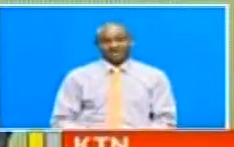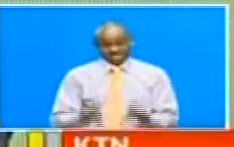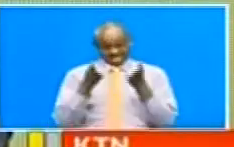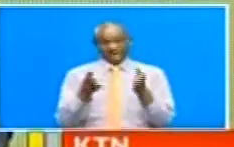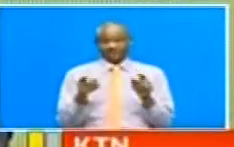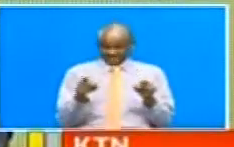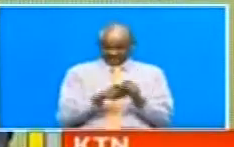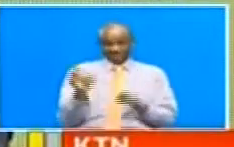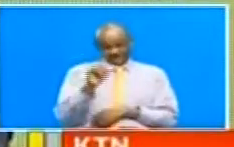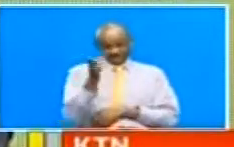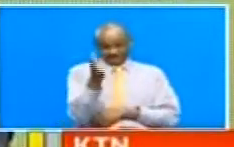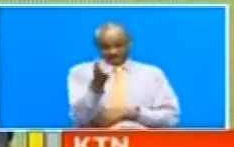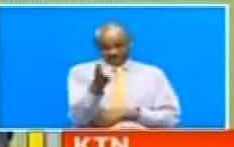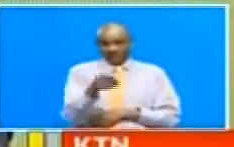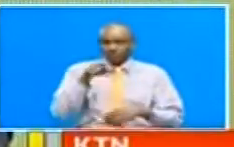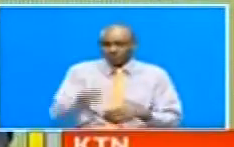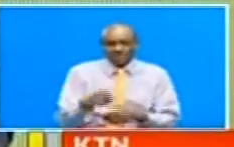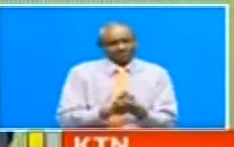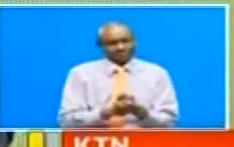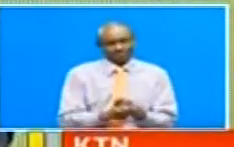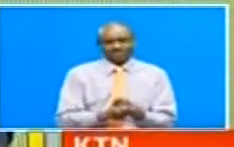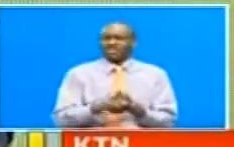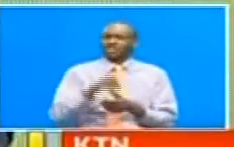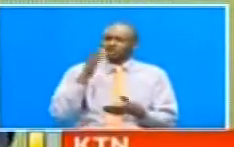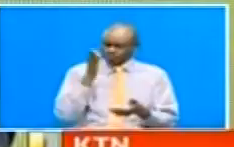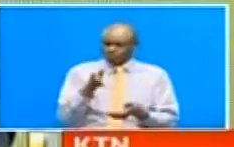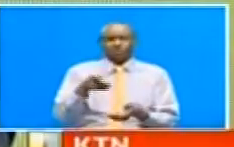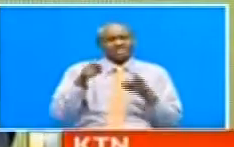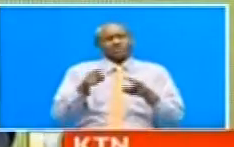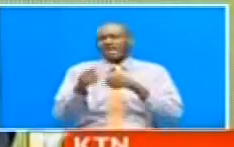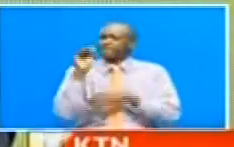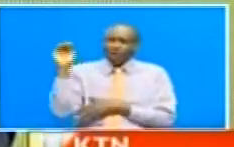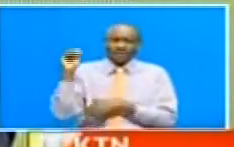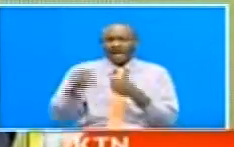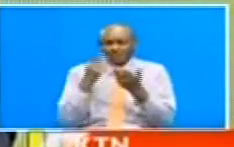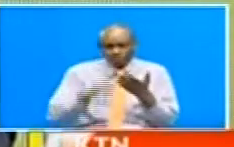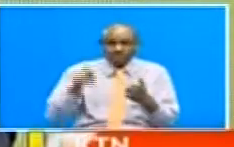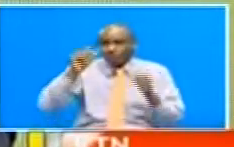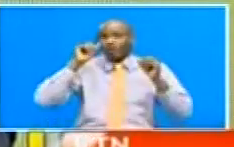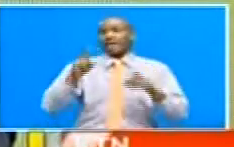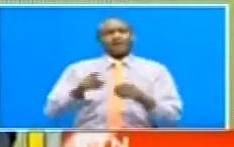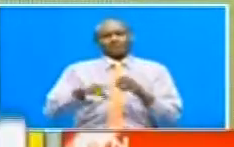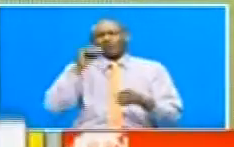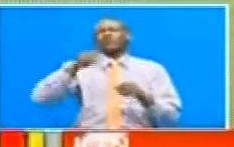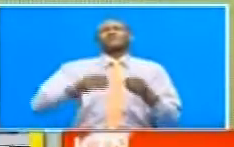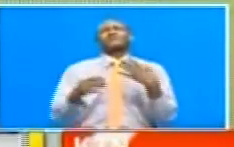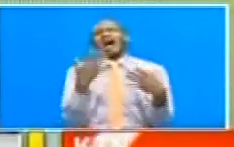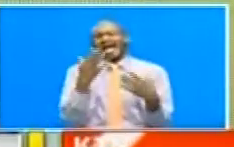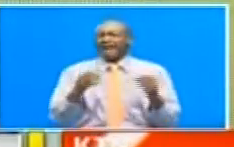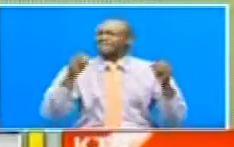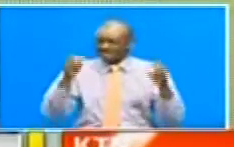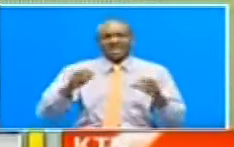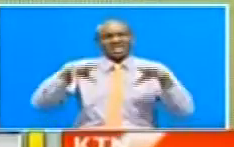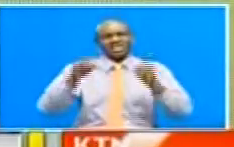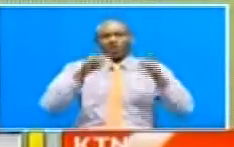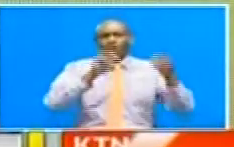tukiwa bado tuko katika jiji la Nairobi ama kaunti ya Nairobi. Mtazamaji, jiji la Nairobi mapema hii leo liliamkia mkasa wa moto kwenye soko kubwa zaidi